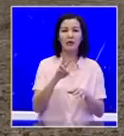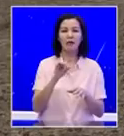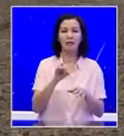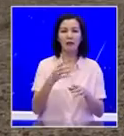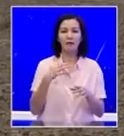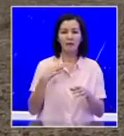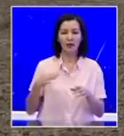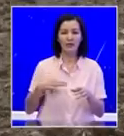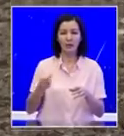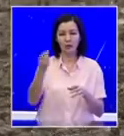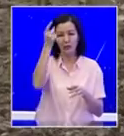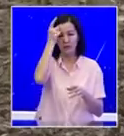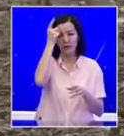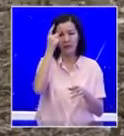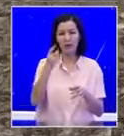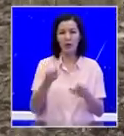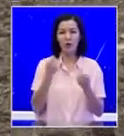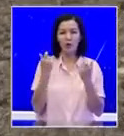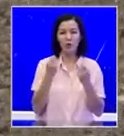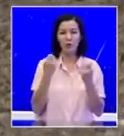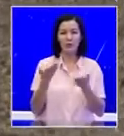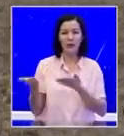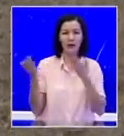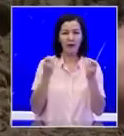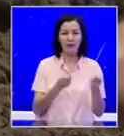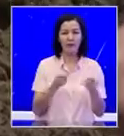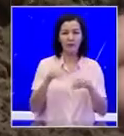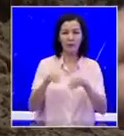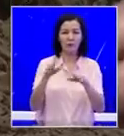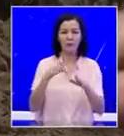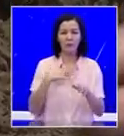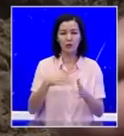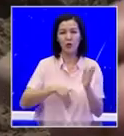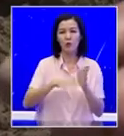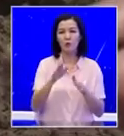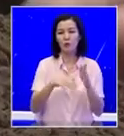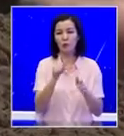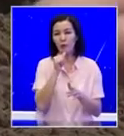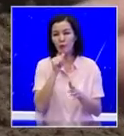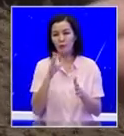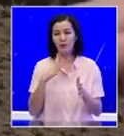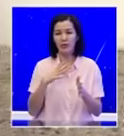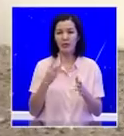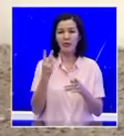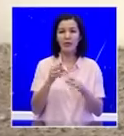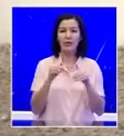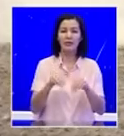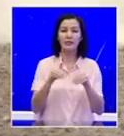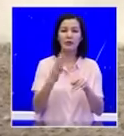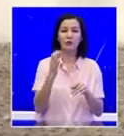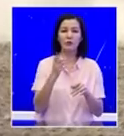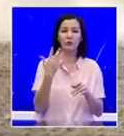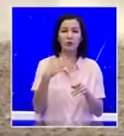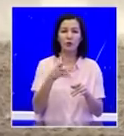және германиялық аса өнімді тұқымдарын сеуіп жатыр. Отандық тұқымның да озықтарын сынама қойы бар. Жалпы егіс алқабы